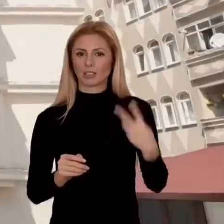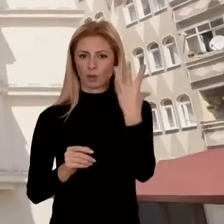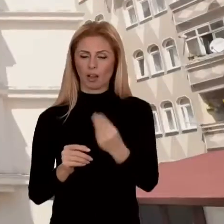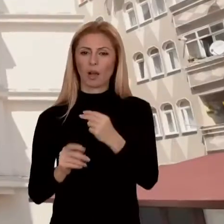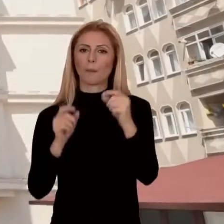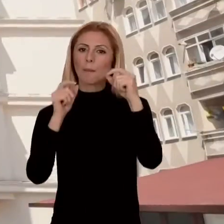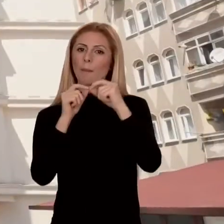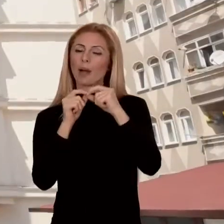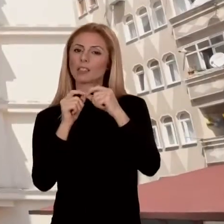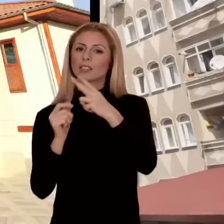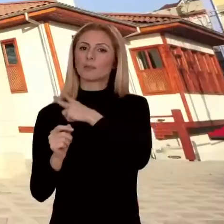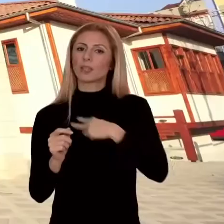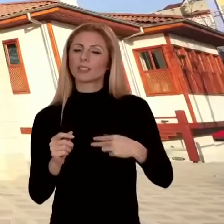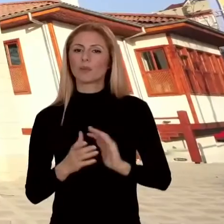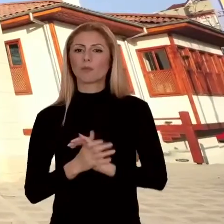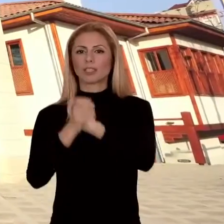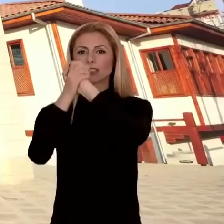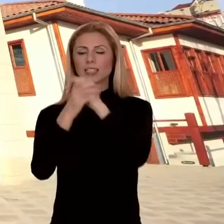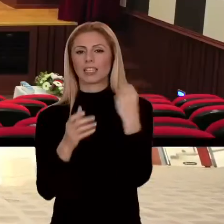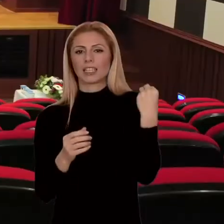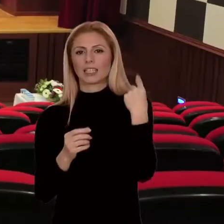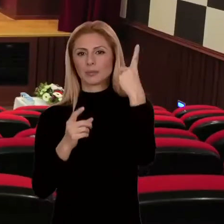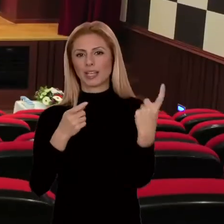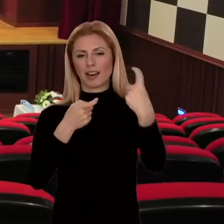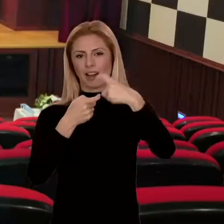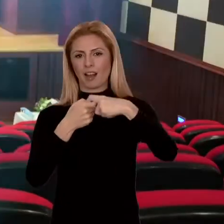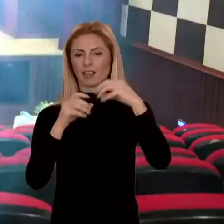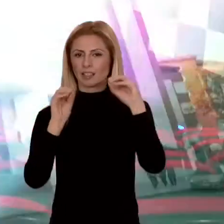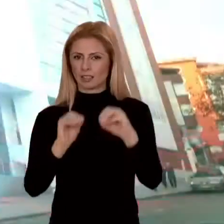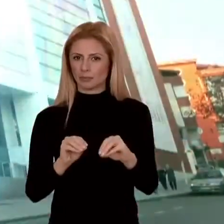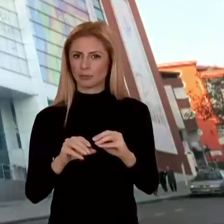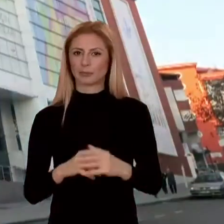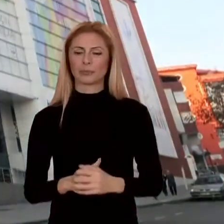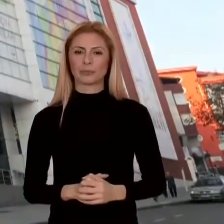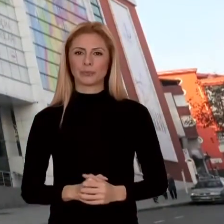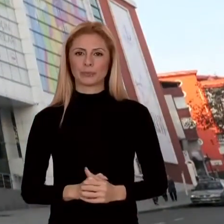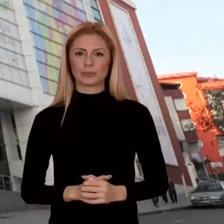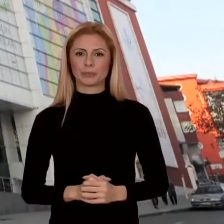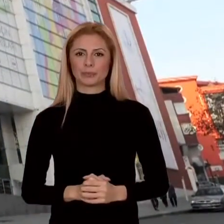olan Bağcılar Belediyesi başarılarına yeni bir halka daha ekledi.